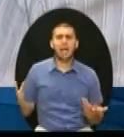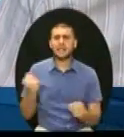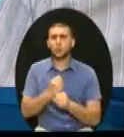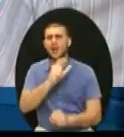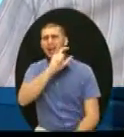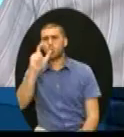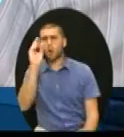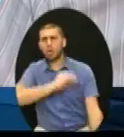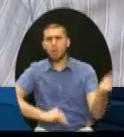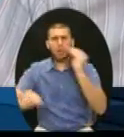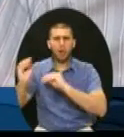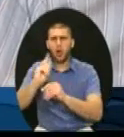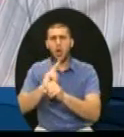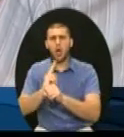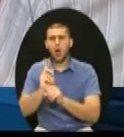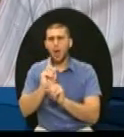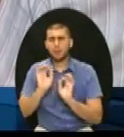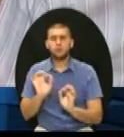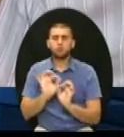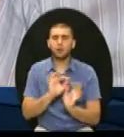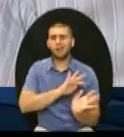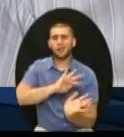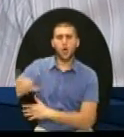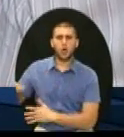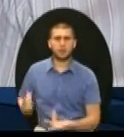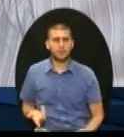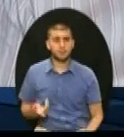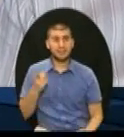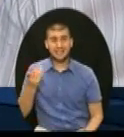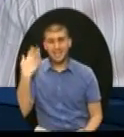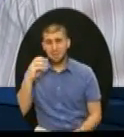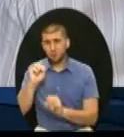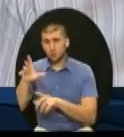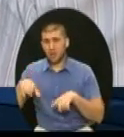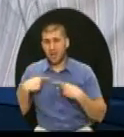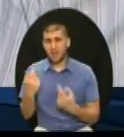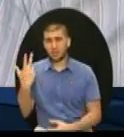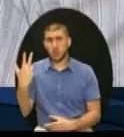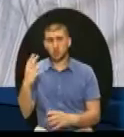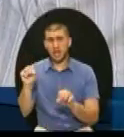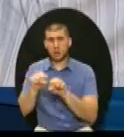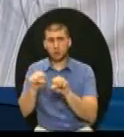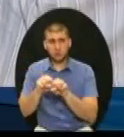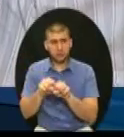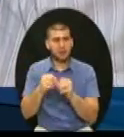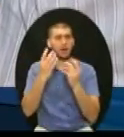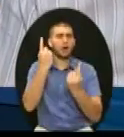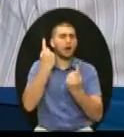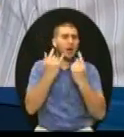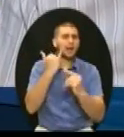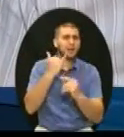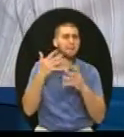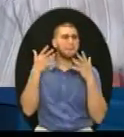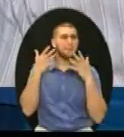כותרות מלאכותיות, העיקר כדי לדחוק את זה הצידה. חייך, זה היה בשידור ישיר בשלושת הערוצים. ברגע מסוים זה פרץ